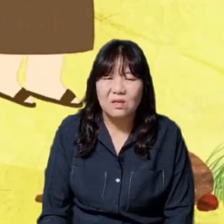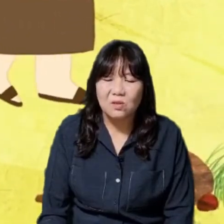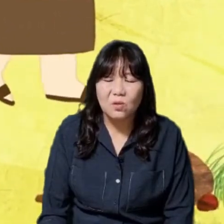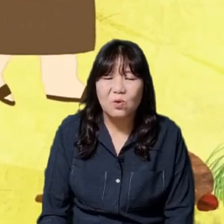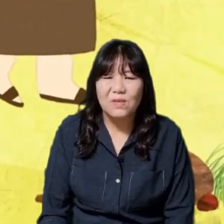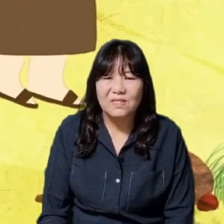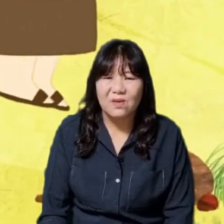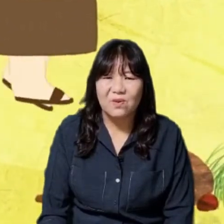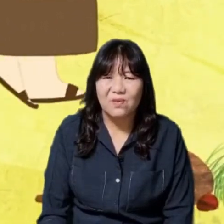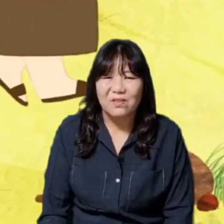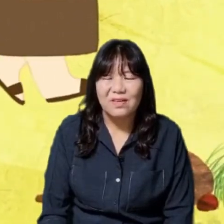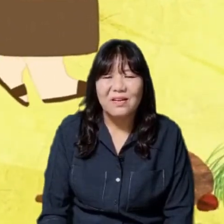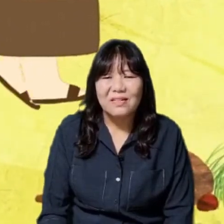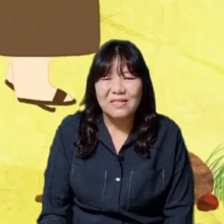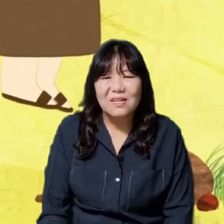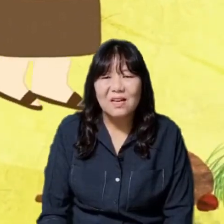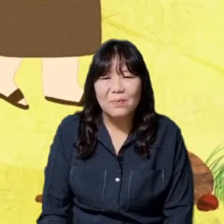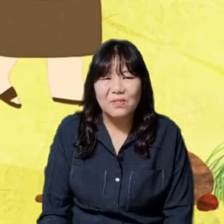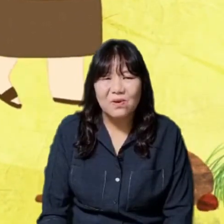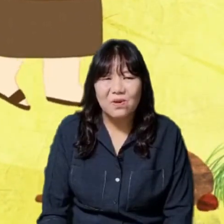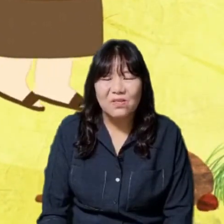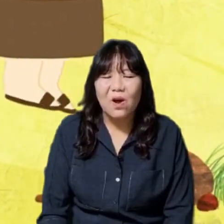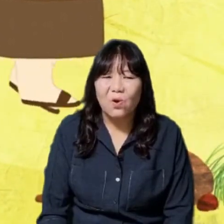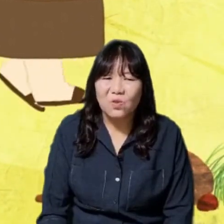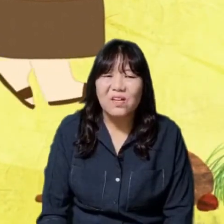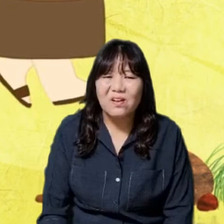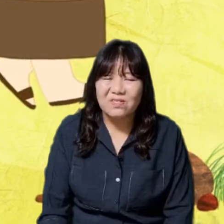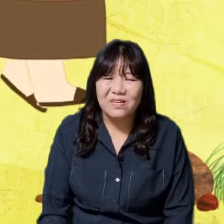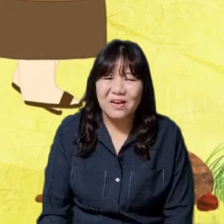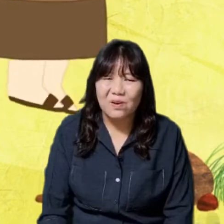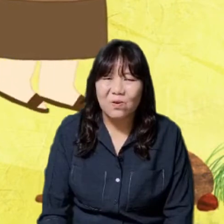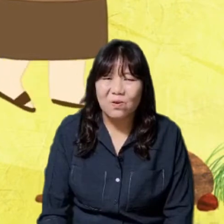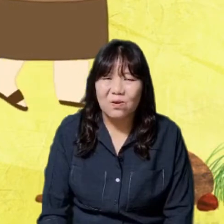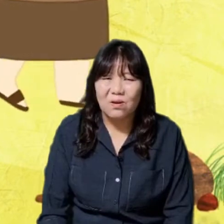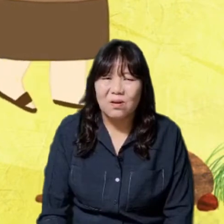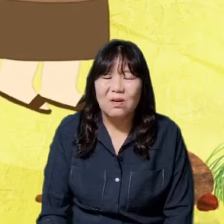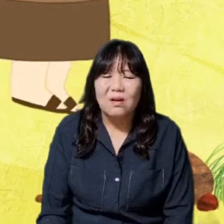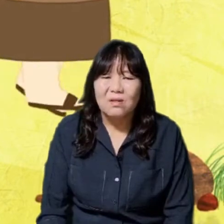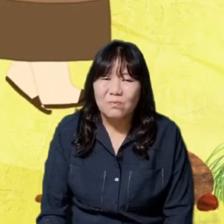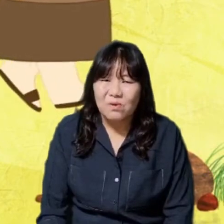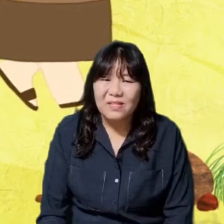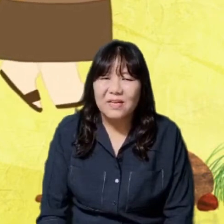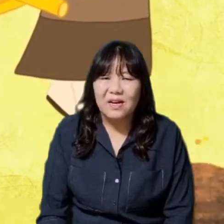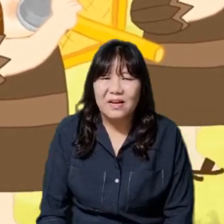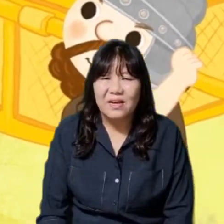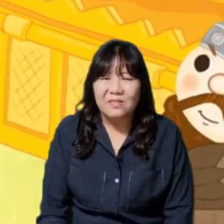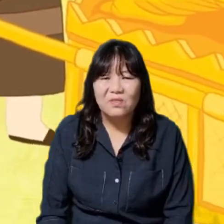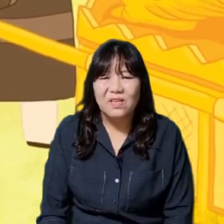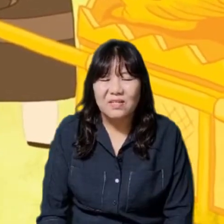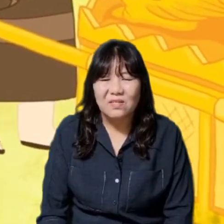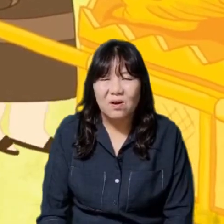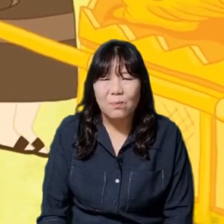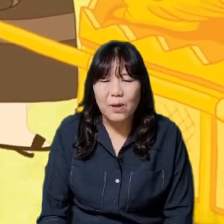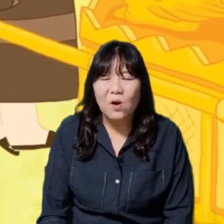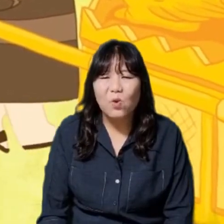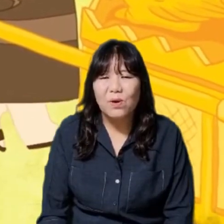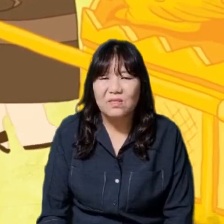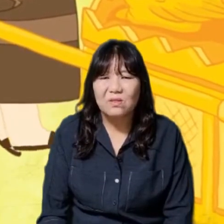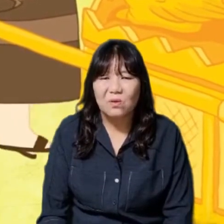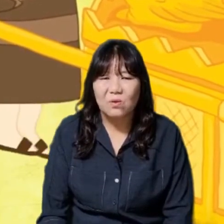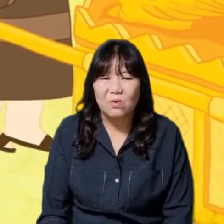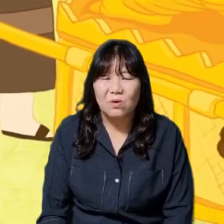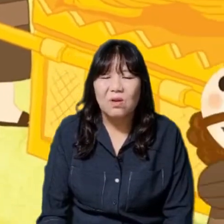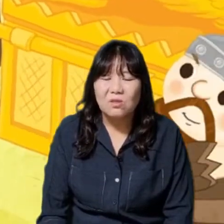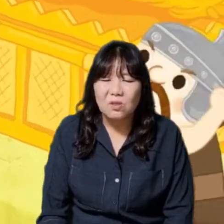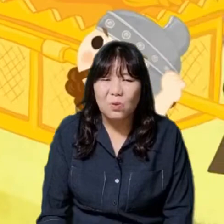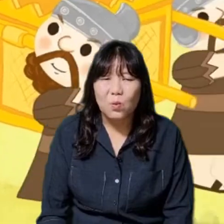군사들이 쳐들어왔어요. 이스라엘 백성은 어떻게 되었을까요? 블레셋과의 전쟁에서 패하고